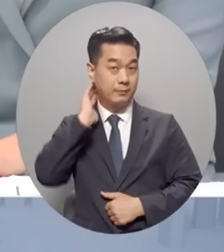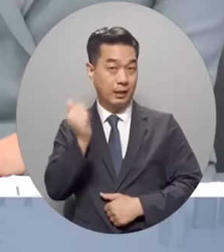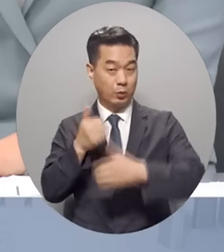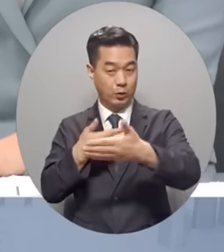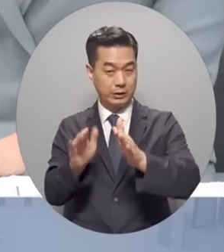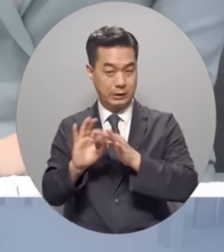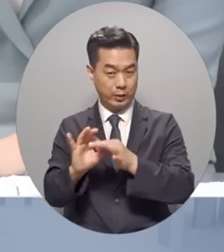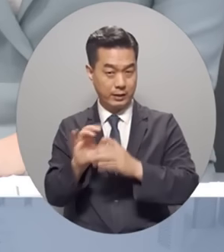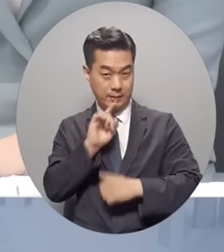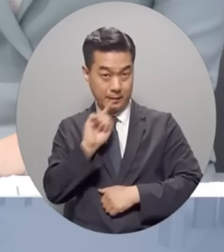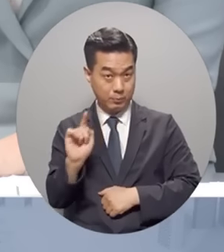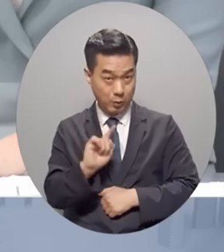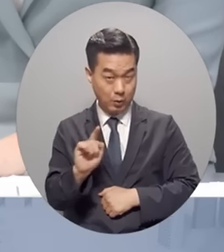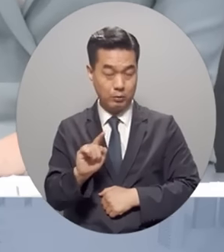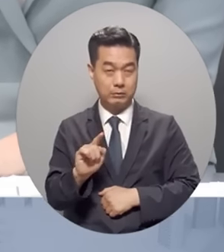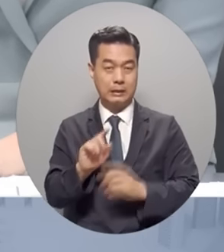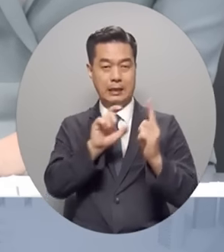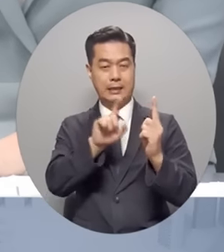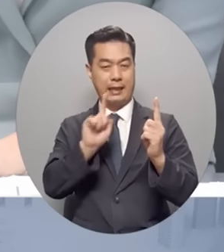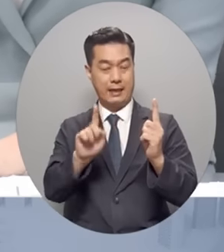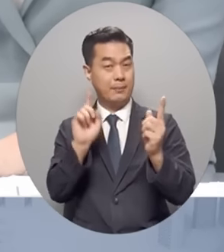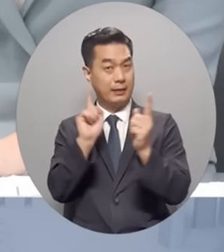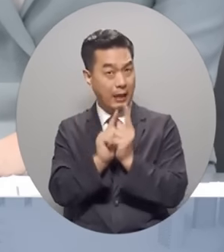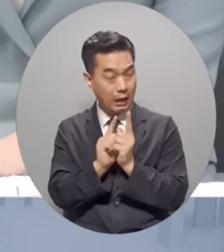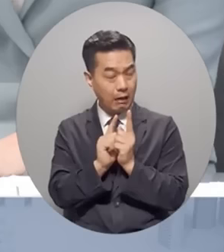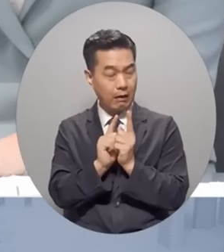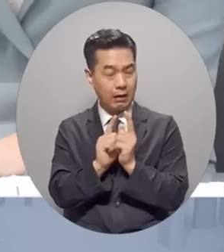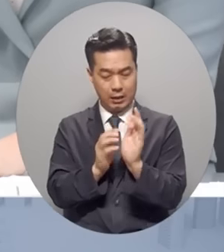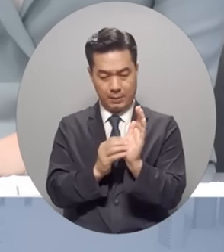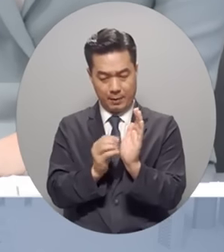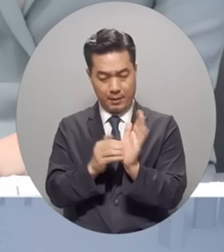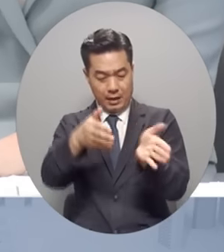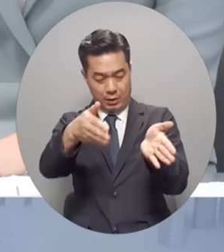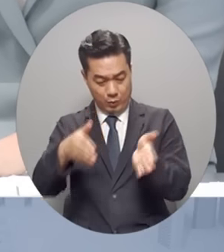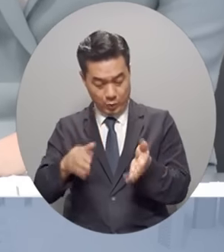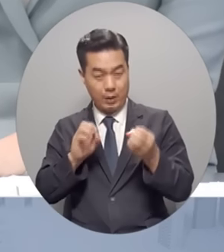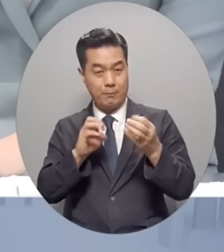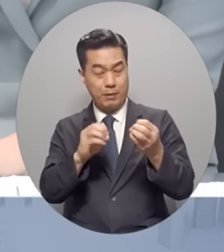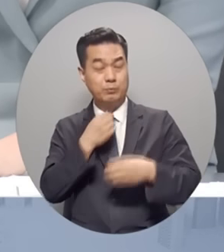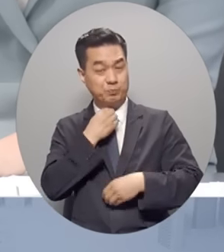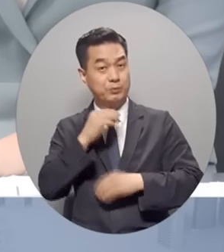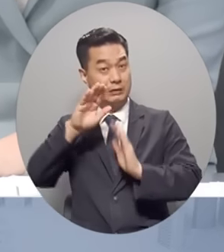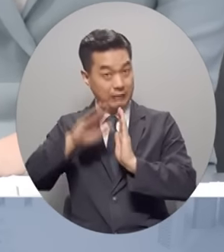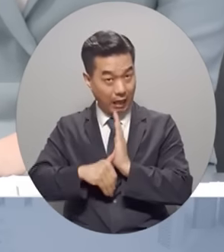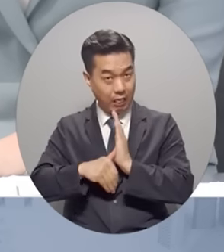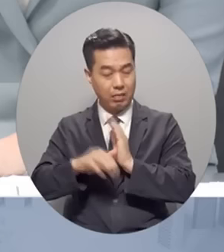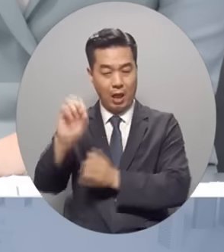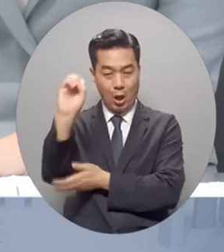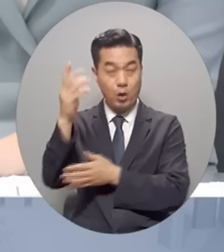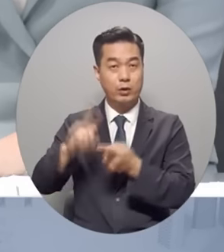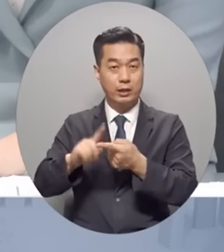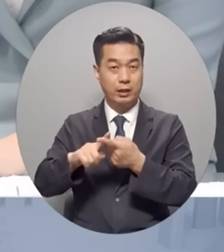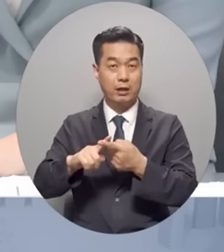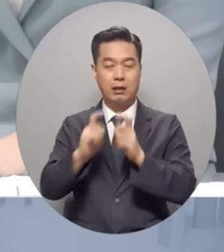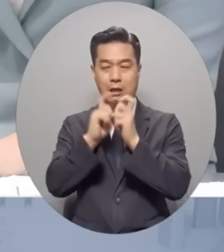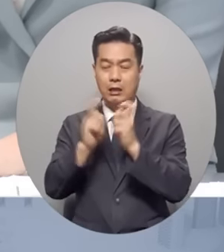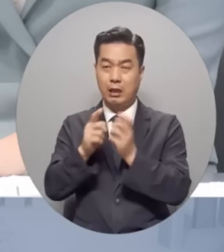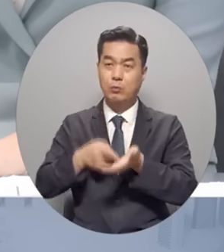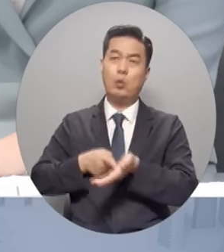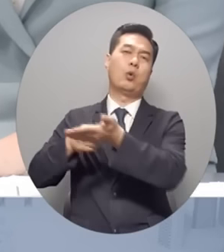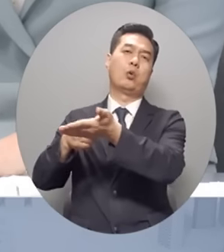관계자는 독대하는 건 긴요하게 단둘이 할 얘기가 있을 때 하는 건데 언론에 대고 독대를 요청하는게 이상하지